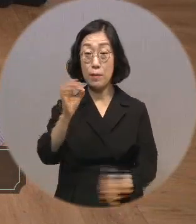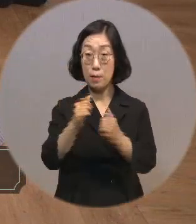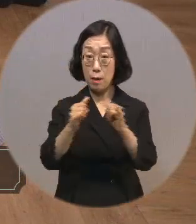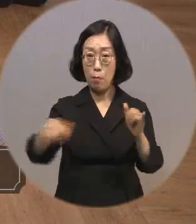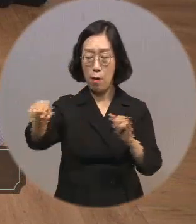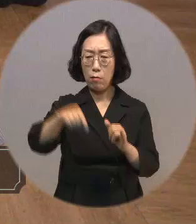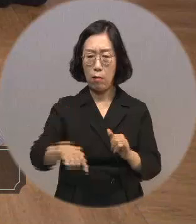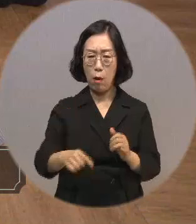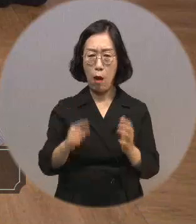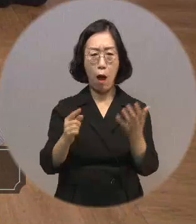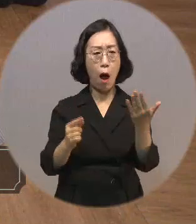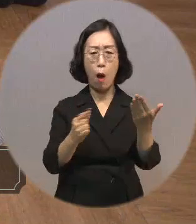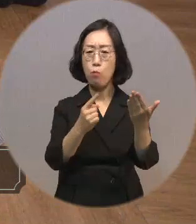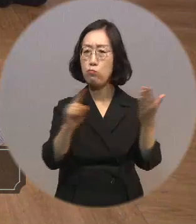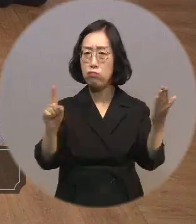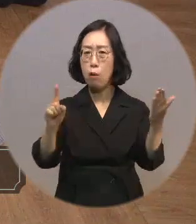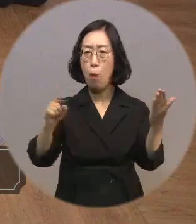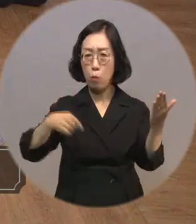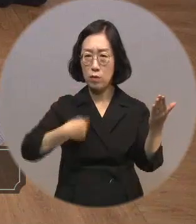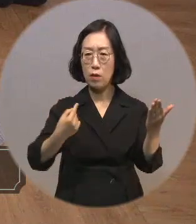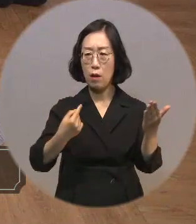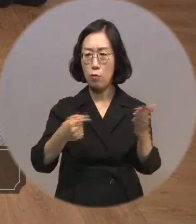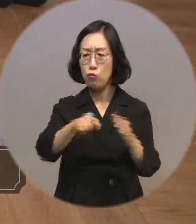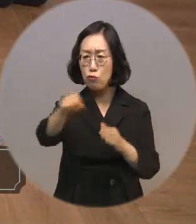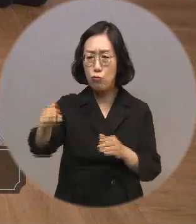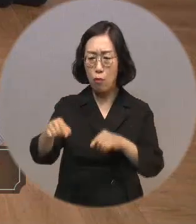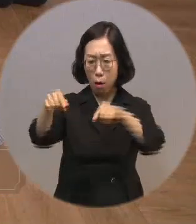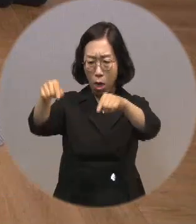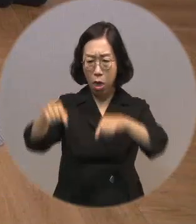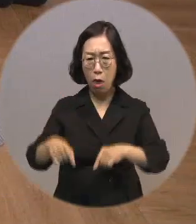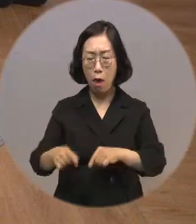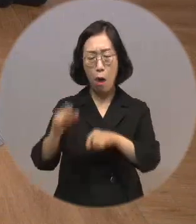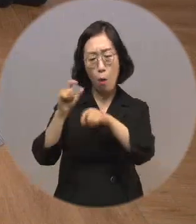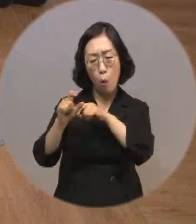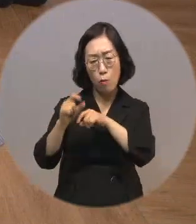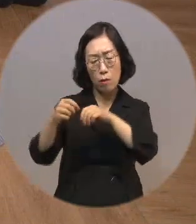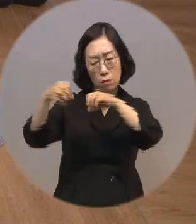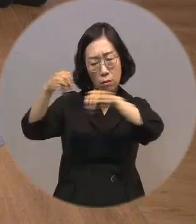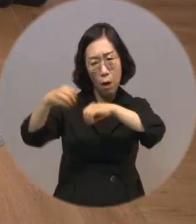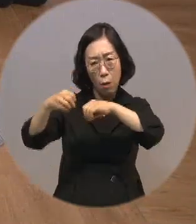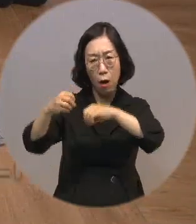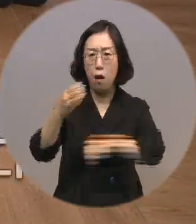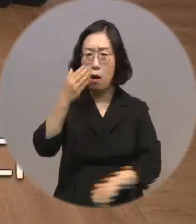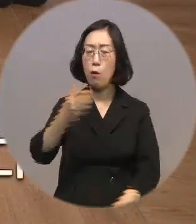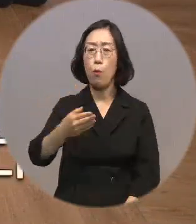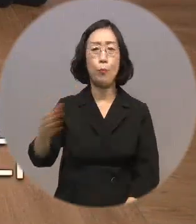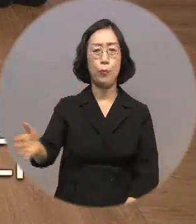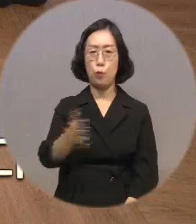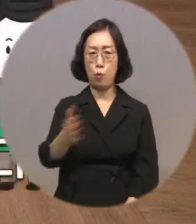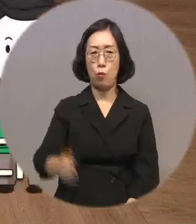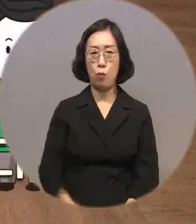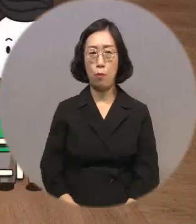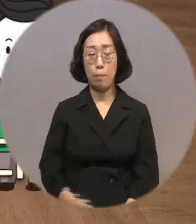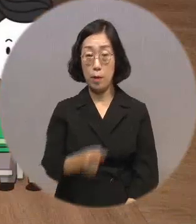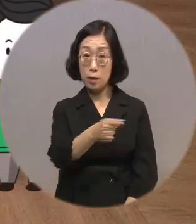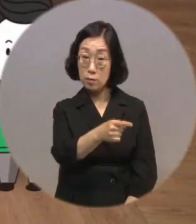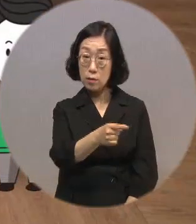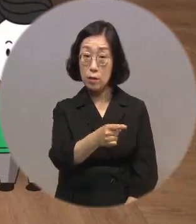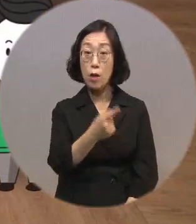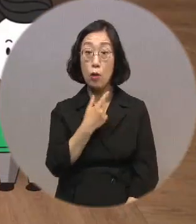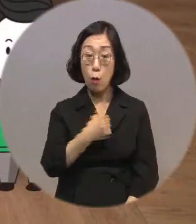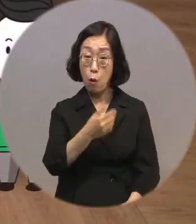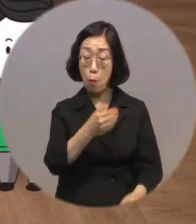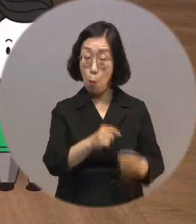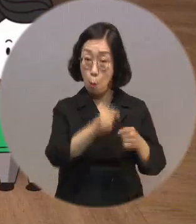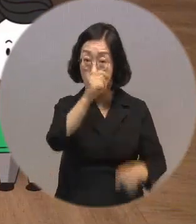자기만 북에서 왔으면 자기의 고민을 얘기할 수 있는 사람이 없는 거예요. 자기는 특수생 아까 은희쌤 같은 사람이 옆에 있다면 선배 북에서